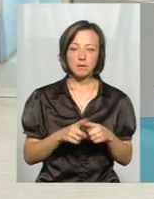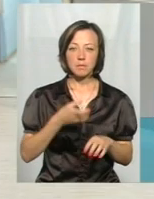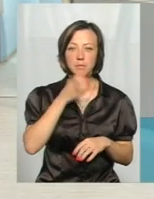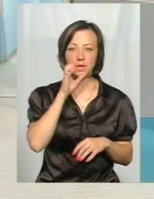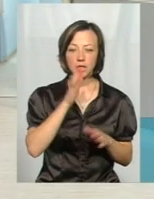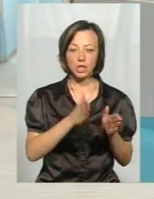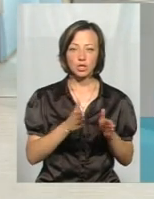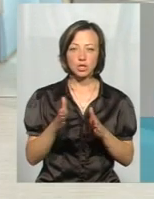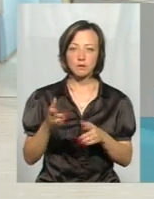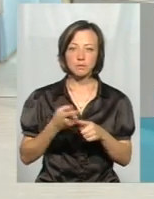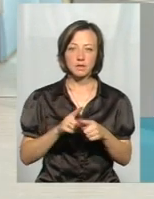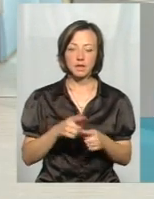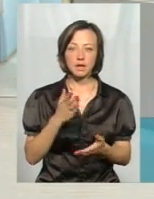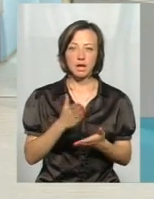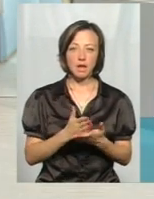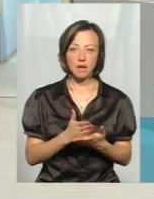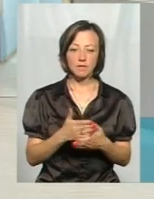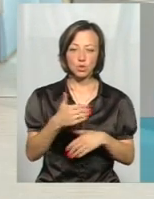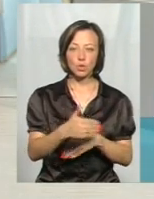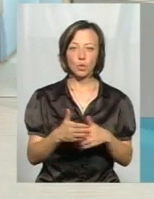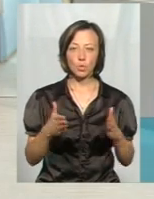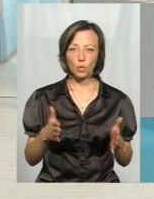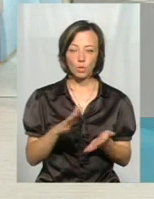питний режим, це і наявність урн,